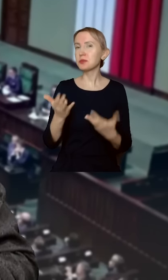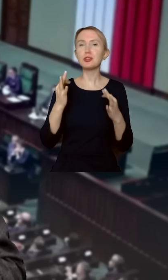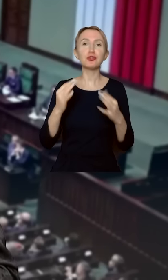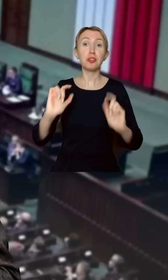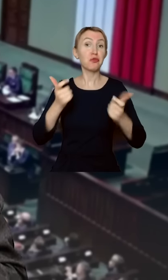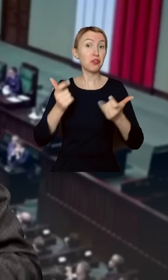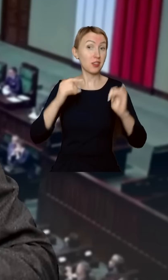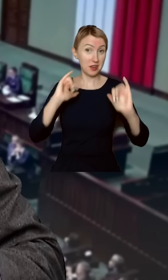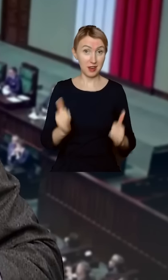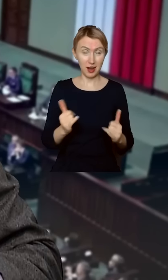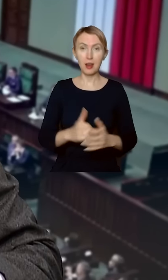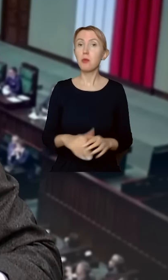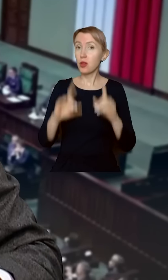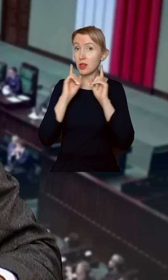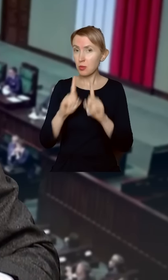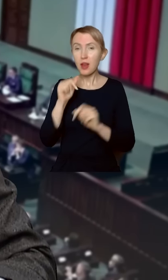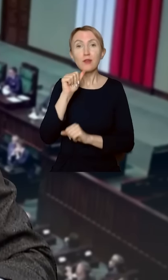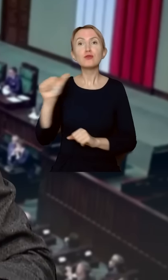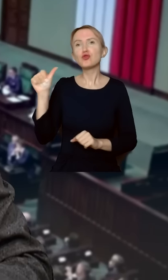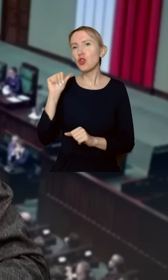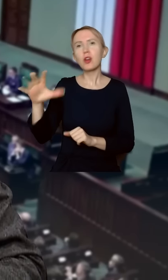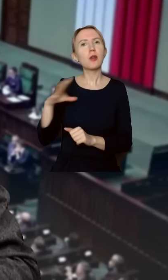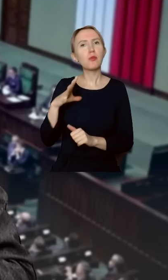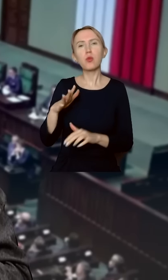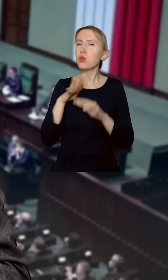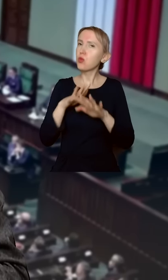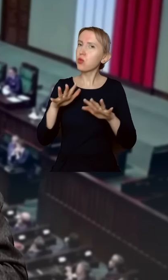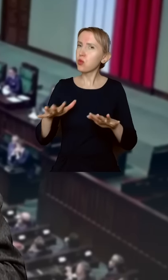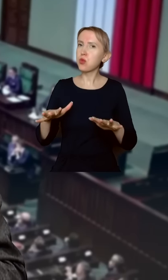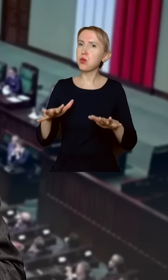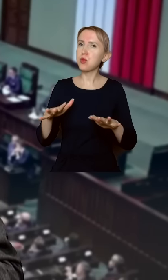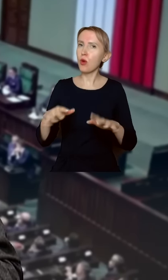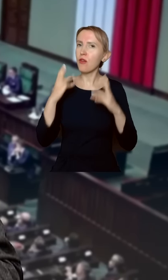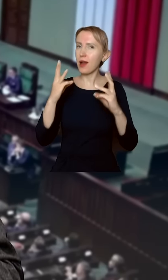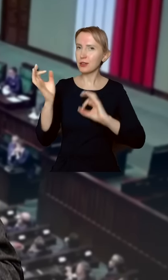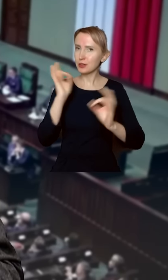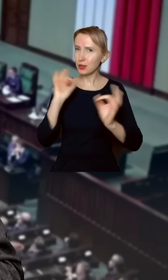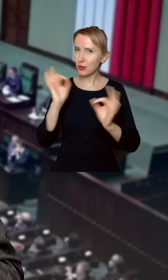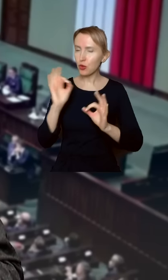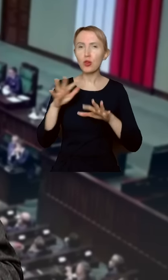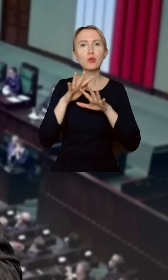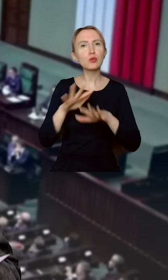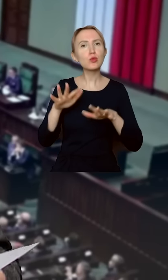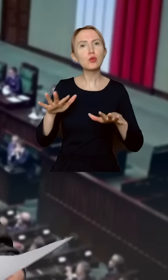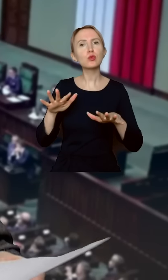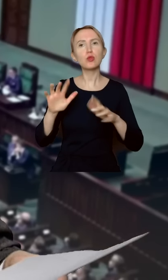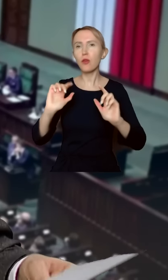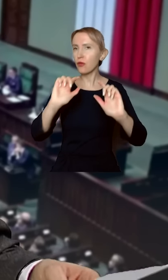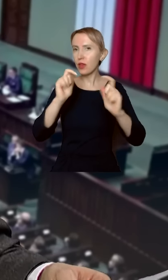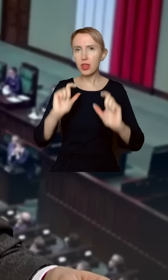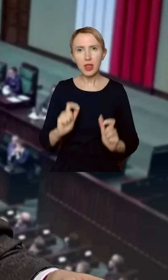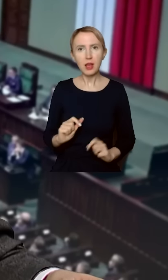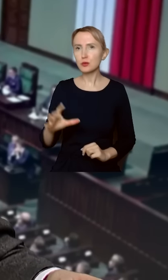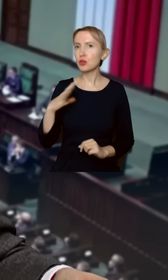bo rzeczywiście wczorajszy dzień obfitował w wiele istotnych informacji, wiele istotnych wydarzeń.